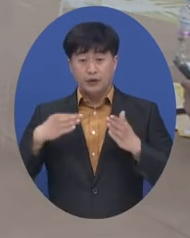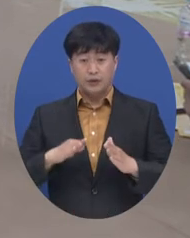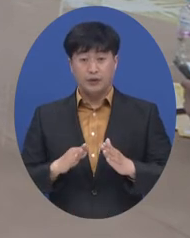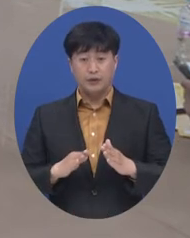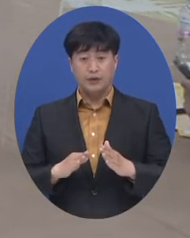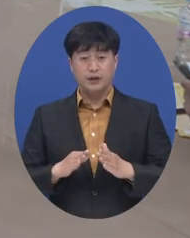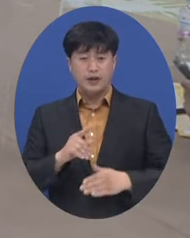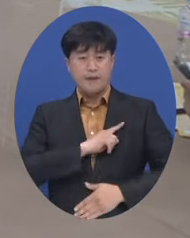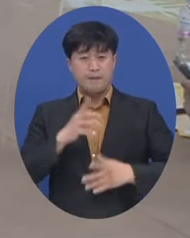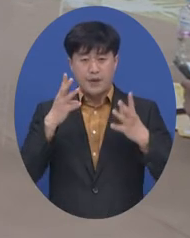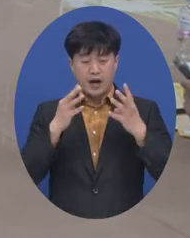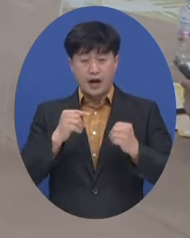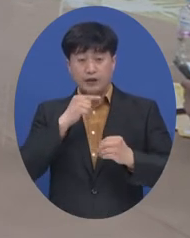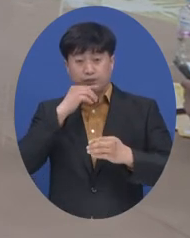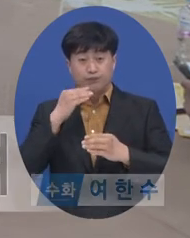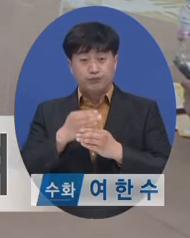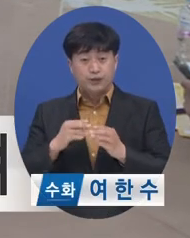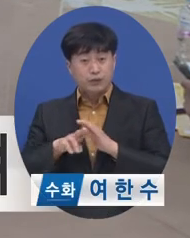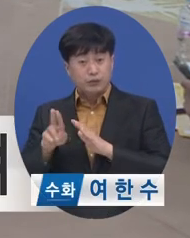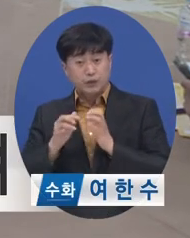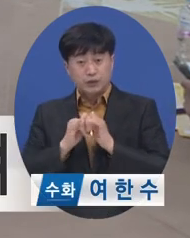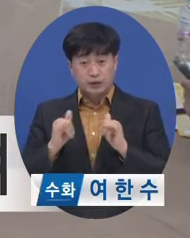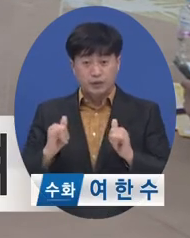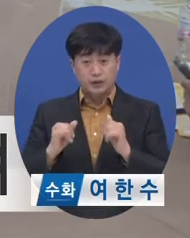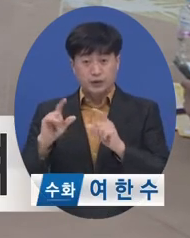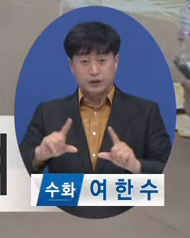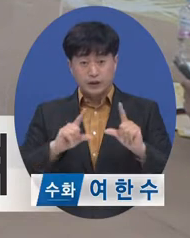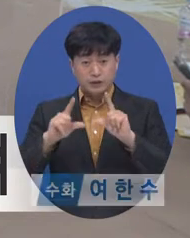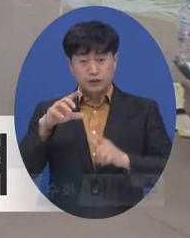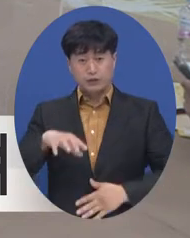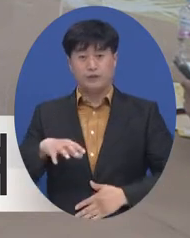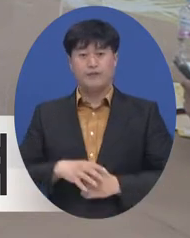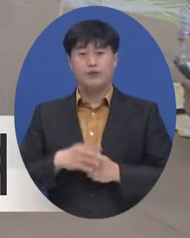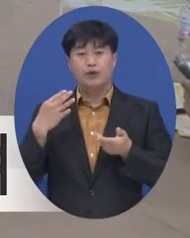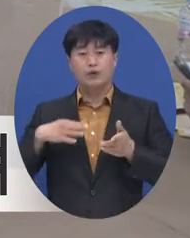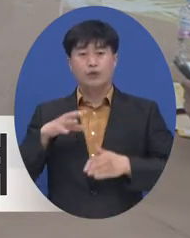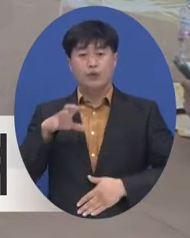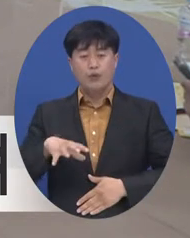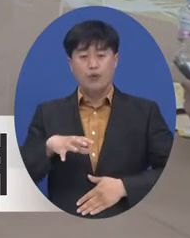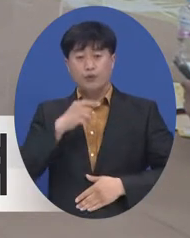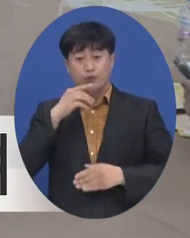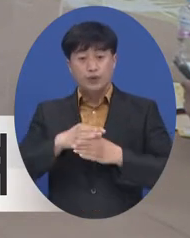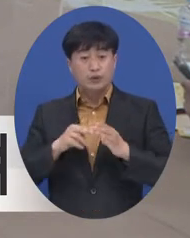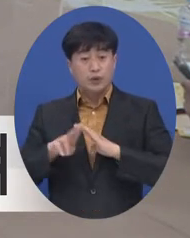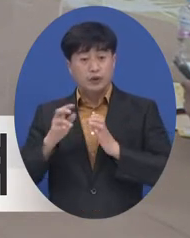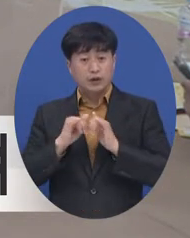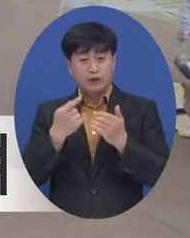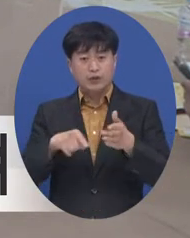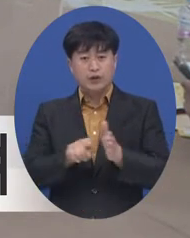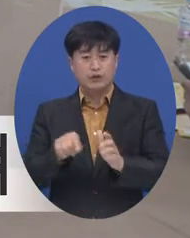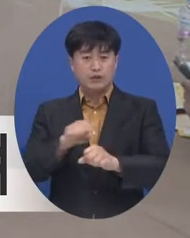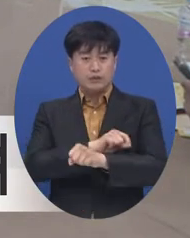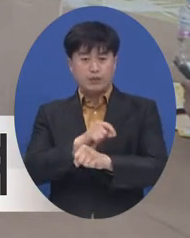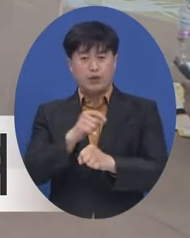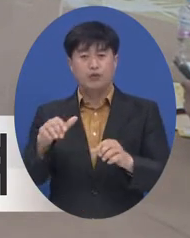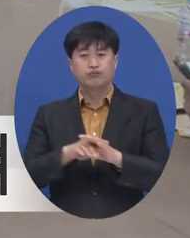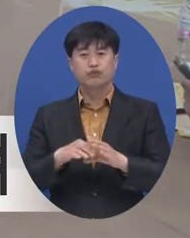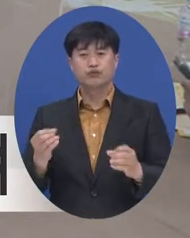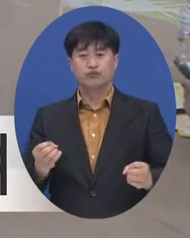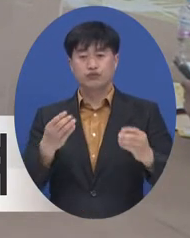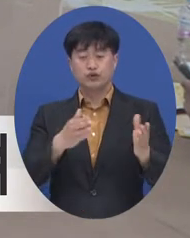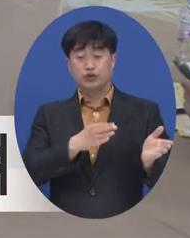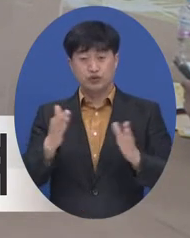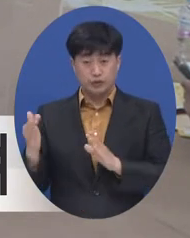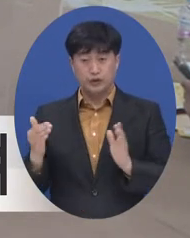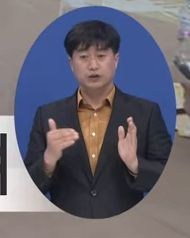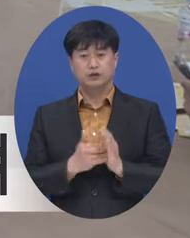경기도는 가장 많은 북한 이탈 주민이 거주하는 지자체입니다. 경기도에서 북한 이탈 주민들을 위한 특별한 문화축제를